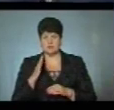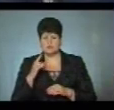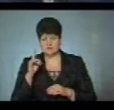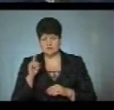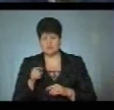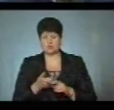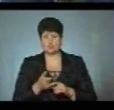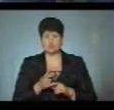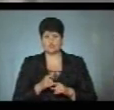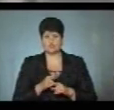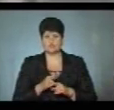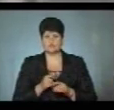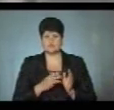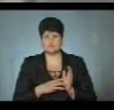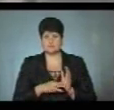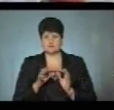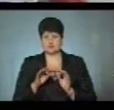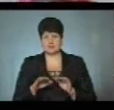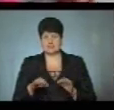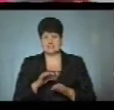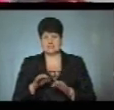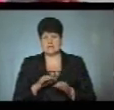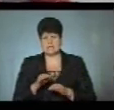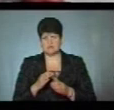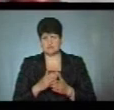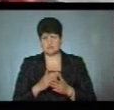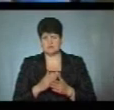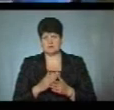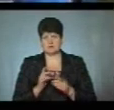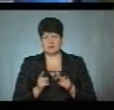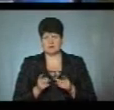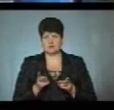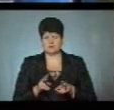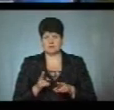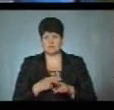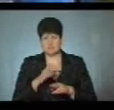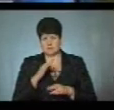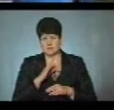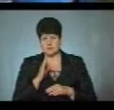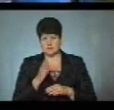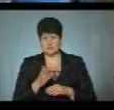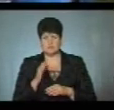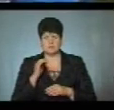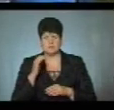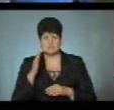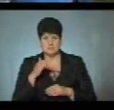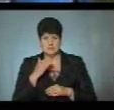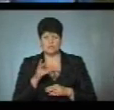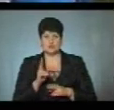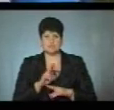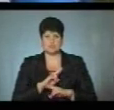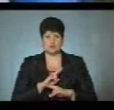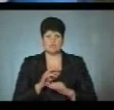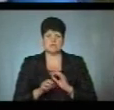тут дуже, тут 80% дітей-сиріт, ті, що дійсно лишилися без батьків, без статусів, ті, що загинули на сході